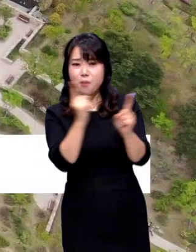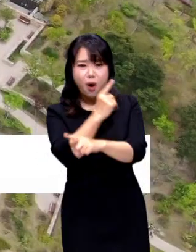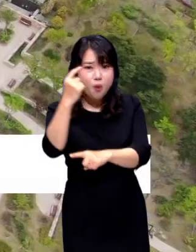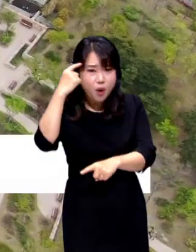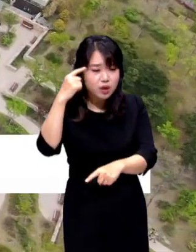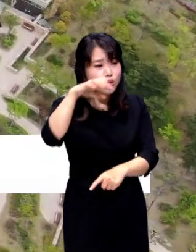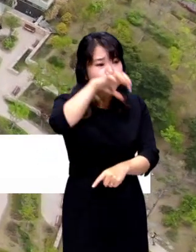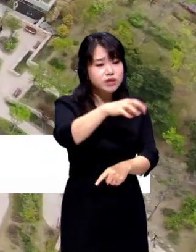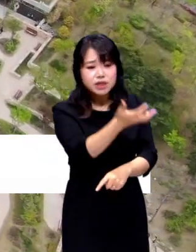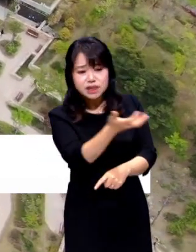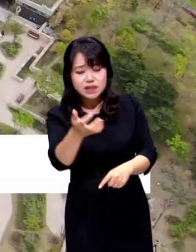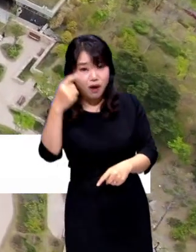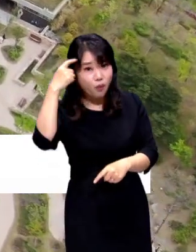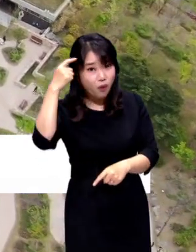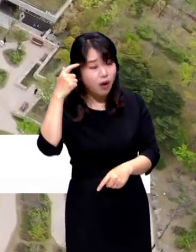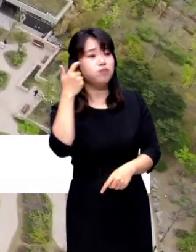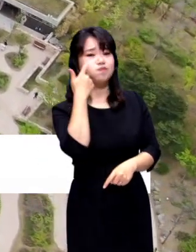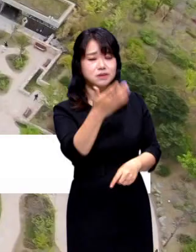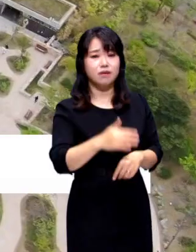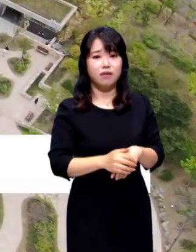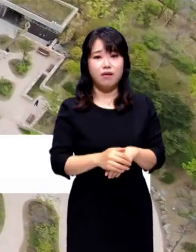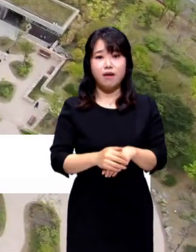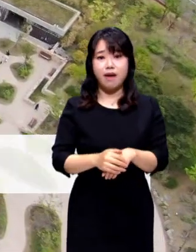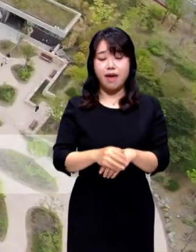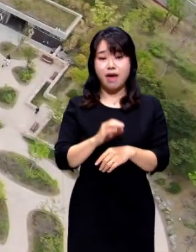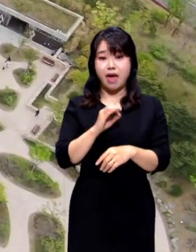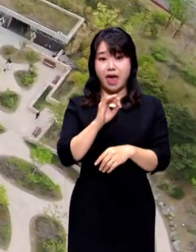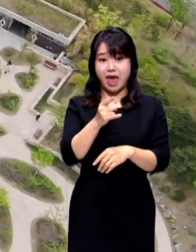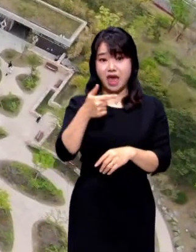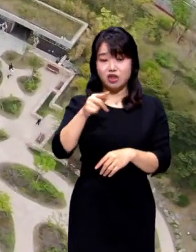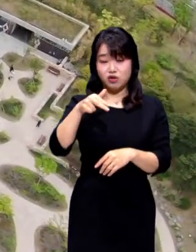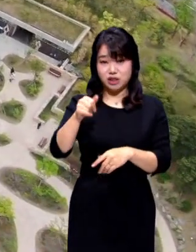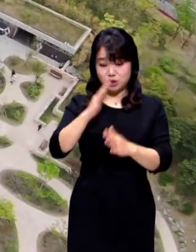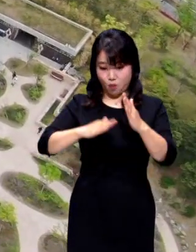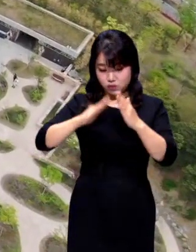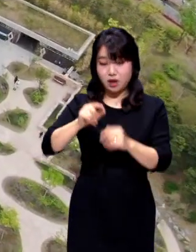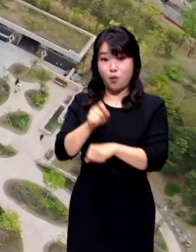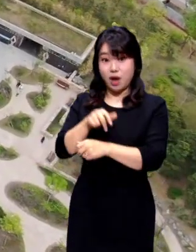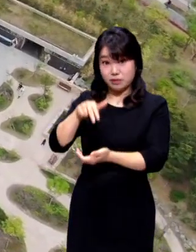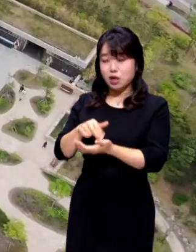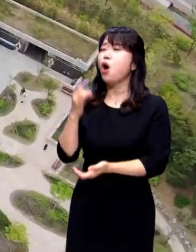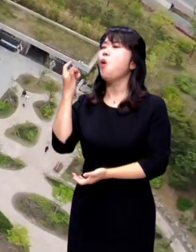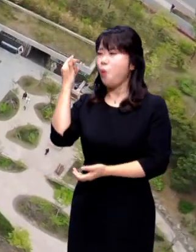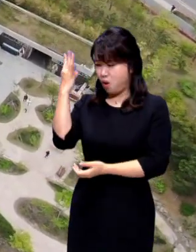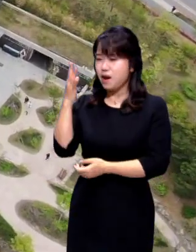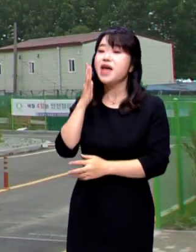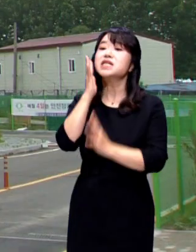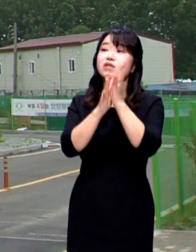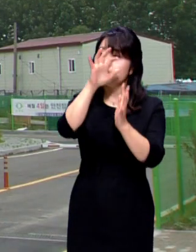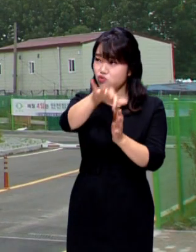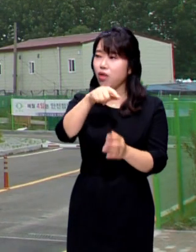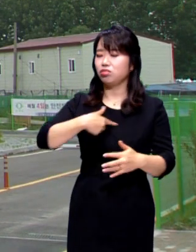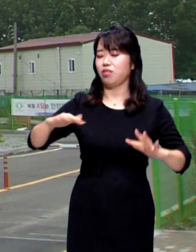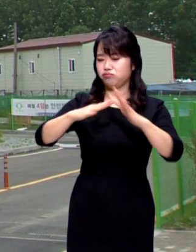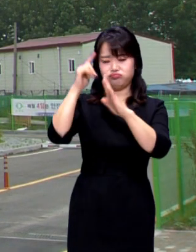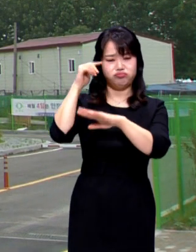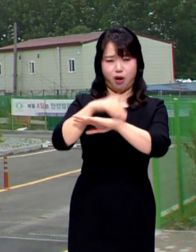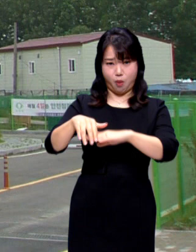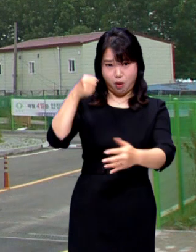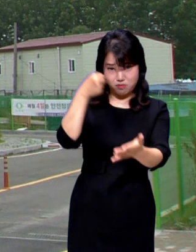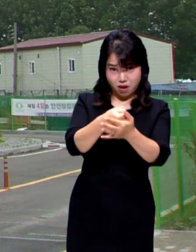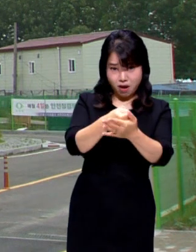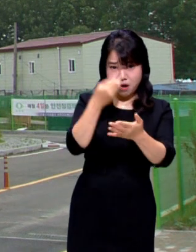점입니다. 서울에너지공사는 당초 위치가 지금의 서울식물원 쪽이었다고 밝혔습니다.